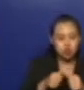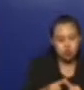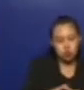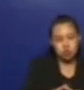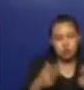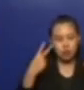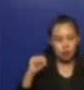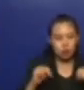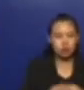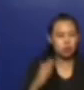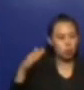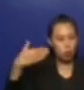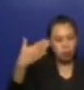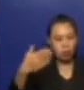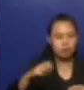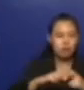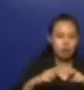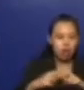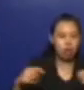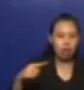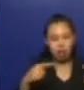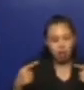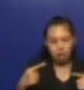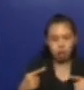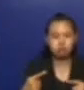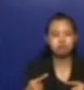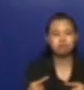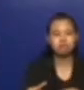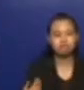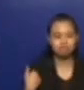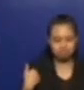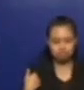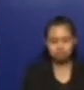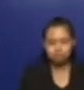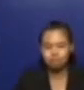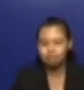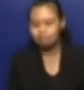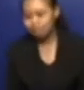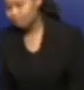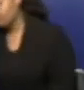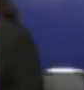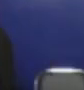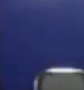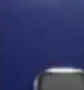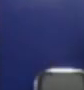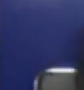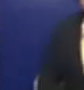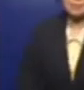ขอกราบขอบคุณครับท่านประธานครับ ครับต่อไปเจ้าของยติ